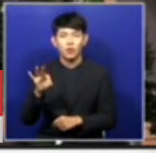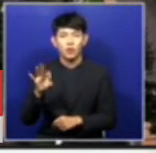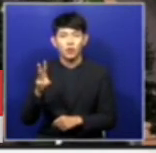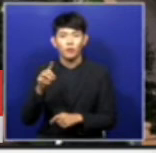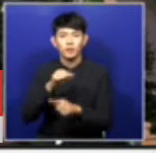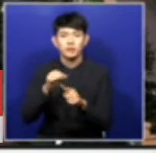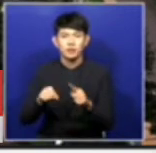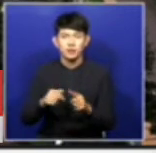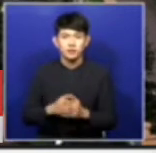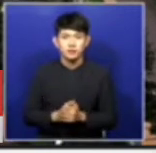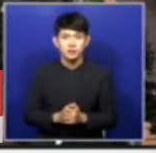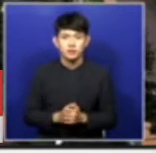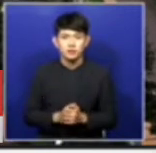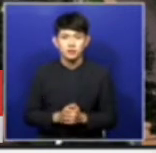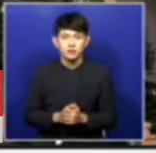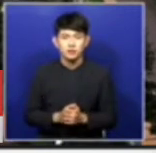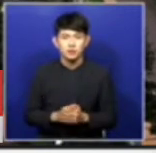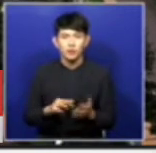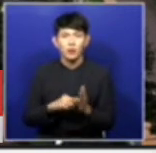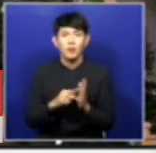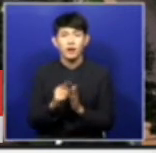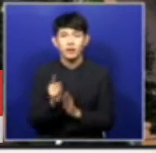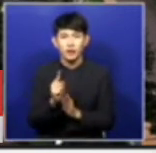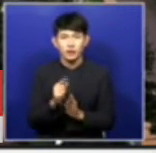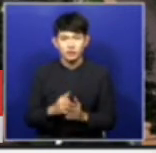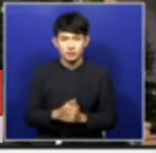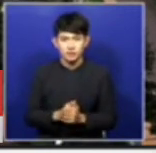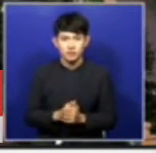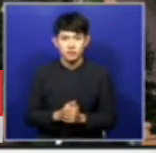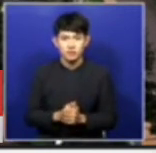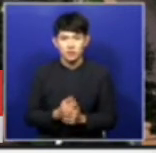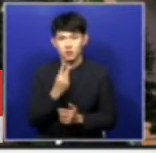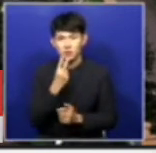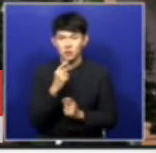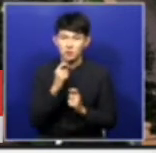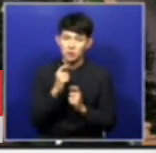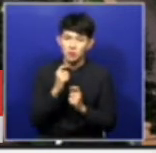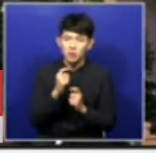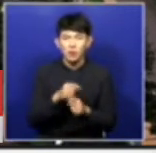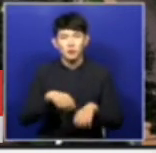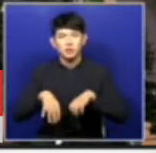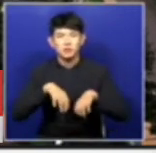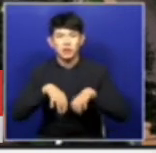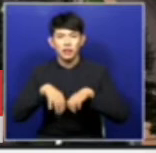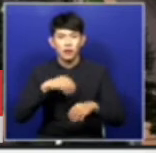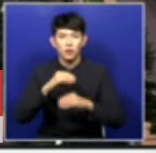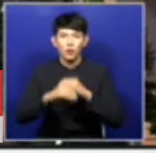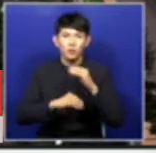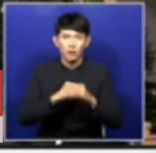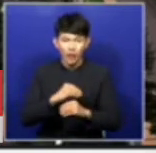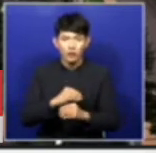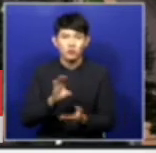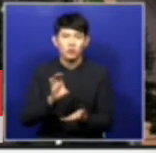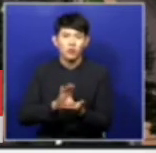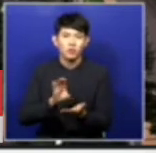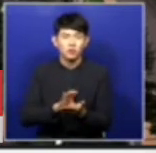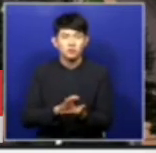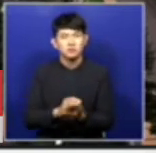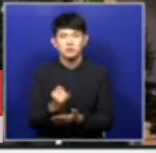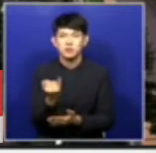95.76% นั่นแสดงว่าความเสี่ยงในการทำงานการบริหารจัดการโครงการของกองทุนไม่มี